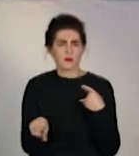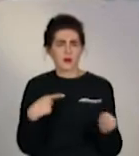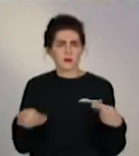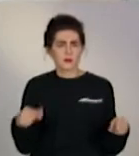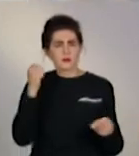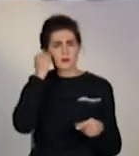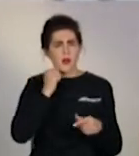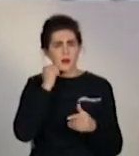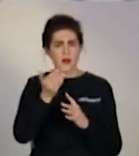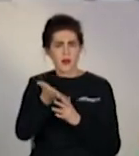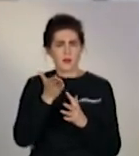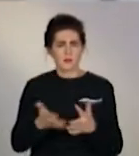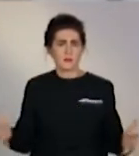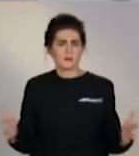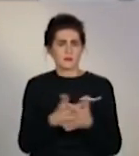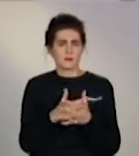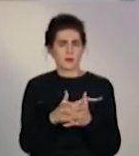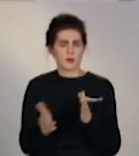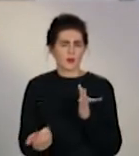со старого хлеба, делают,